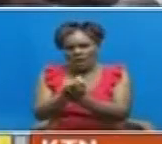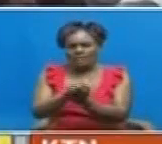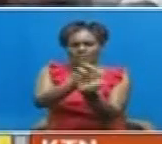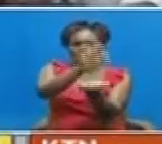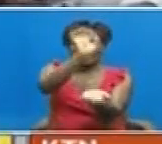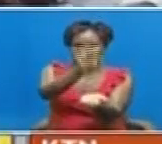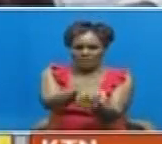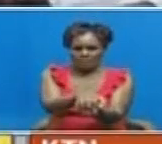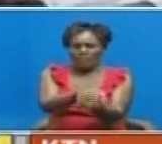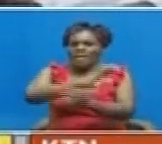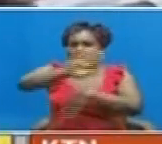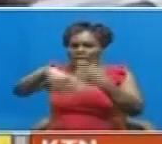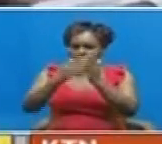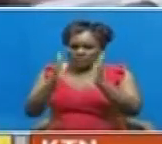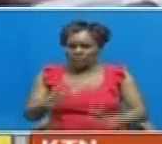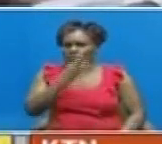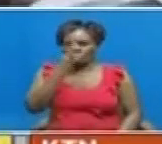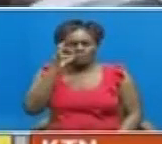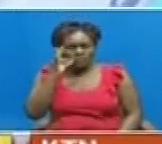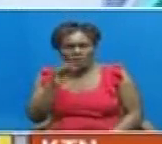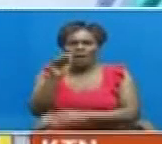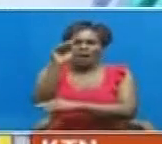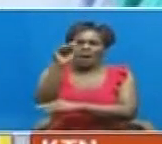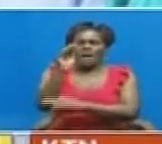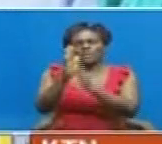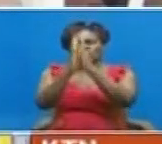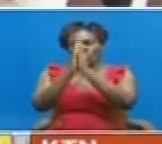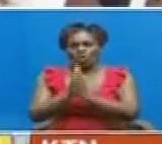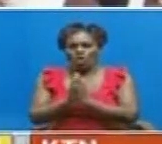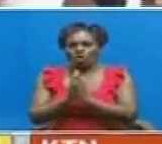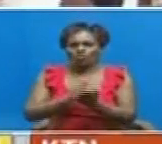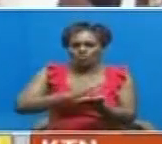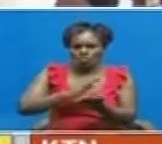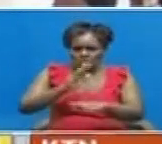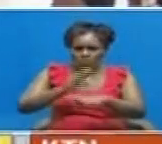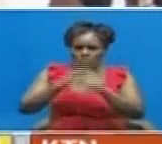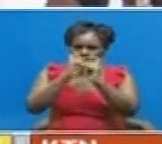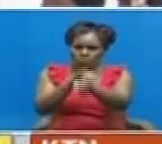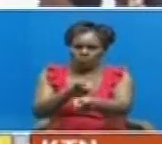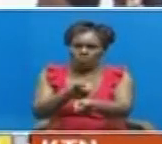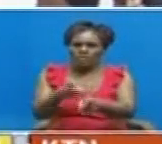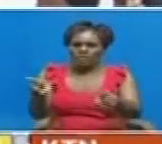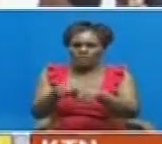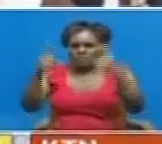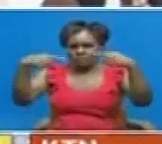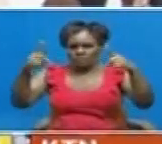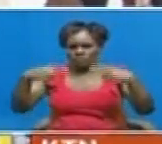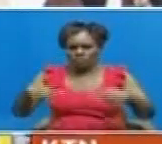l k alefa mwenye mendo yetu yema wye